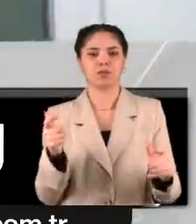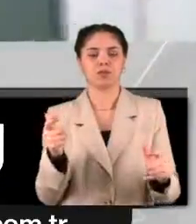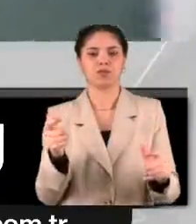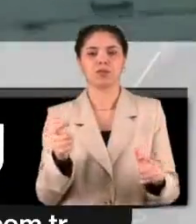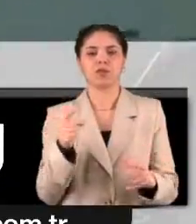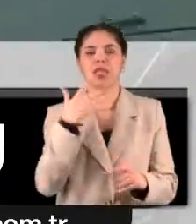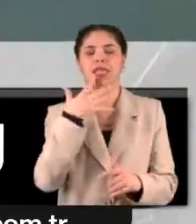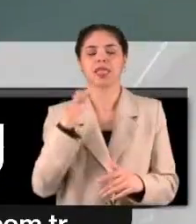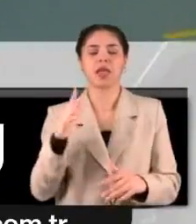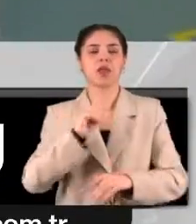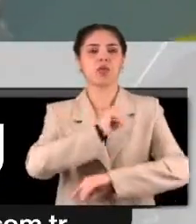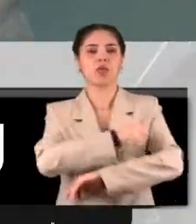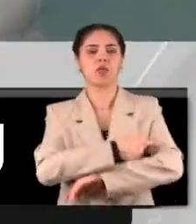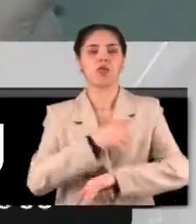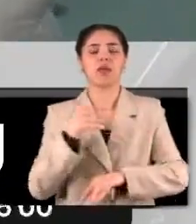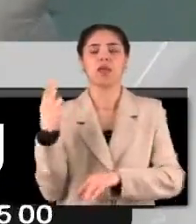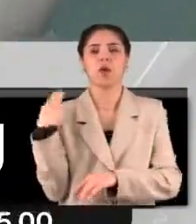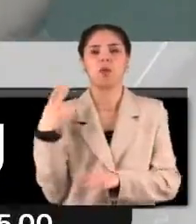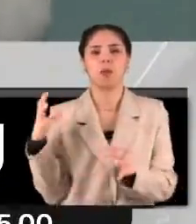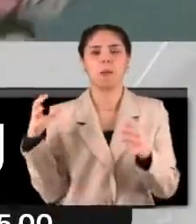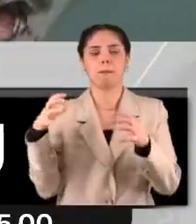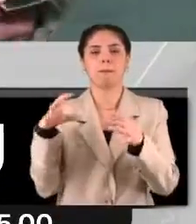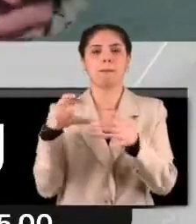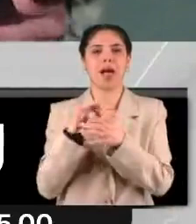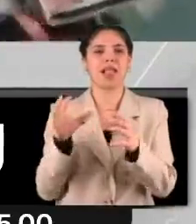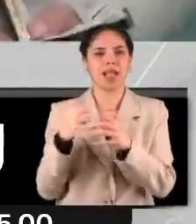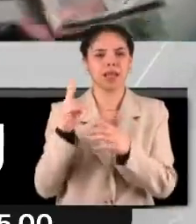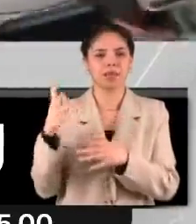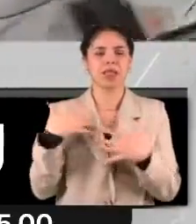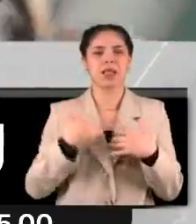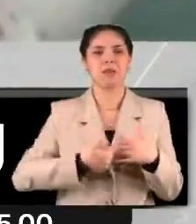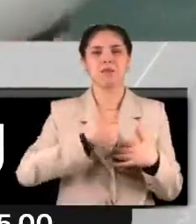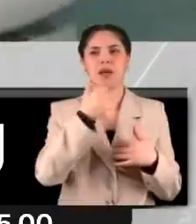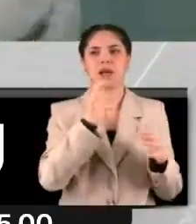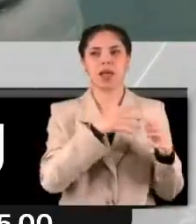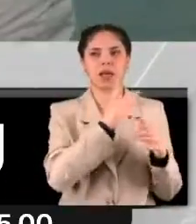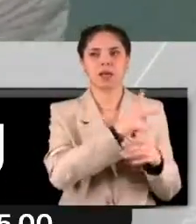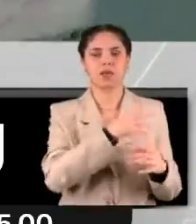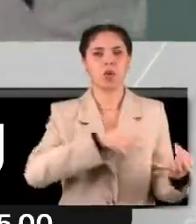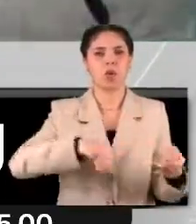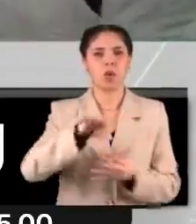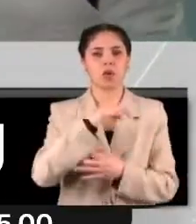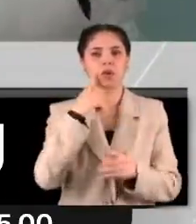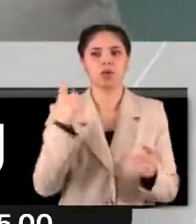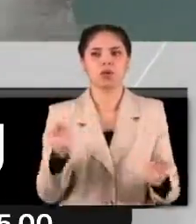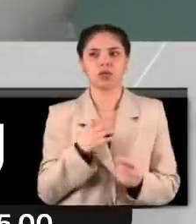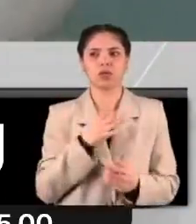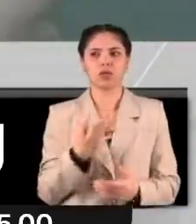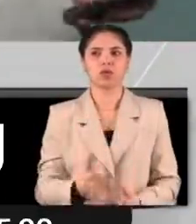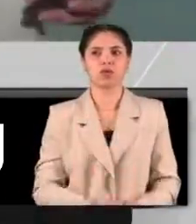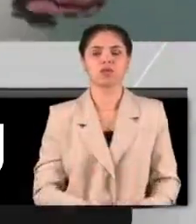hastane. Deniz Kuvvetleri Komutanlığı'na bağlı ekipler ve Sağlık Bakanlığı ekipleri koordineli bir şekilde çalışma gerçekleştirdi.